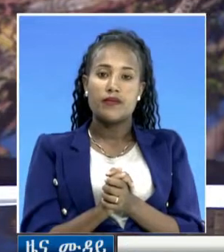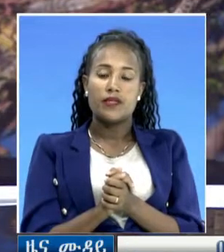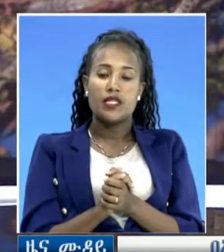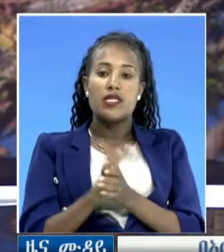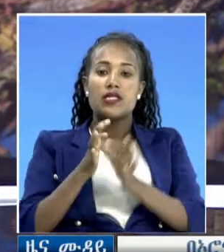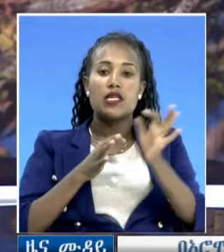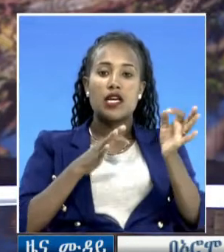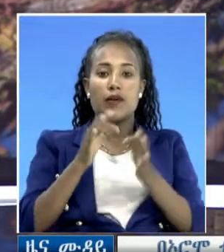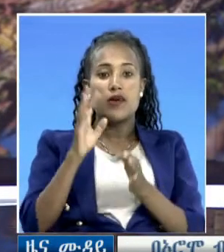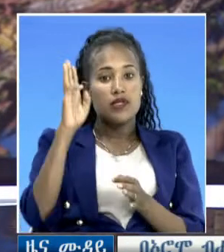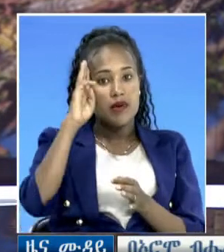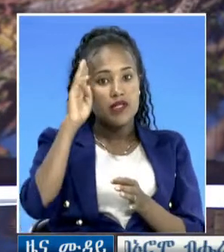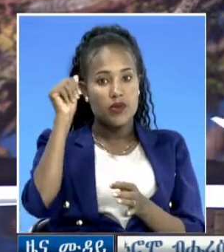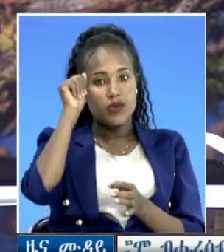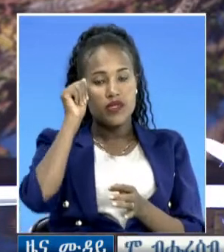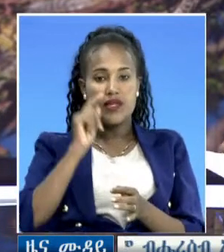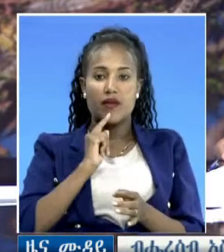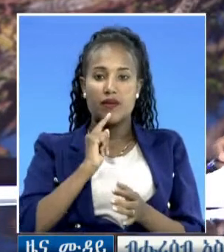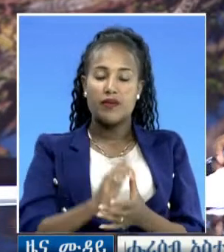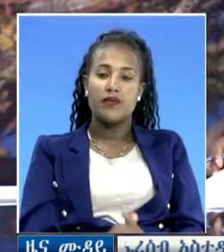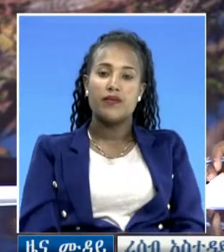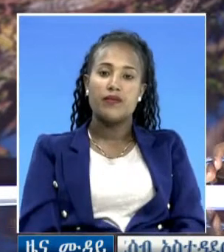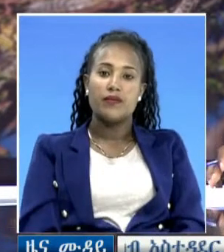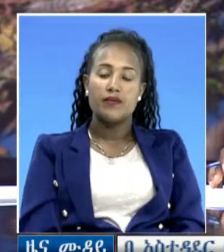ዘገባው የስማቸው እሸቴ ነው።